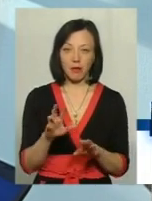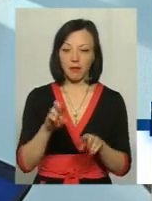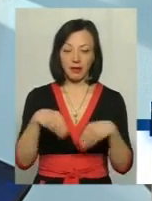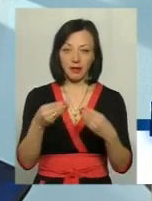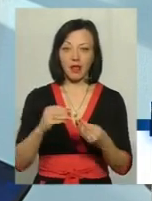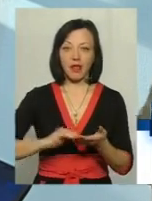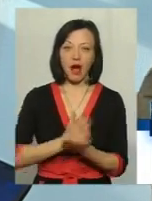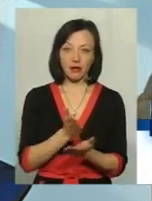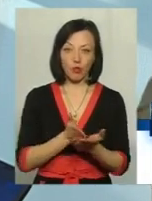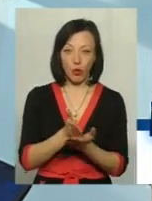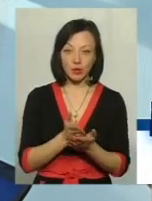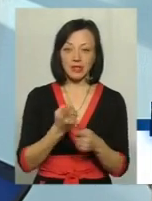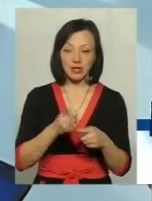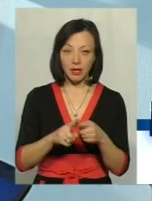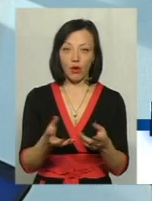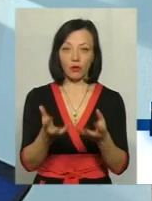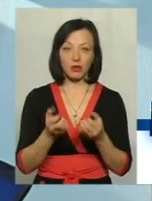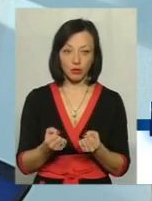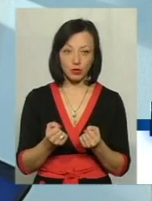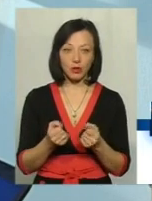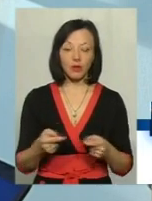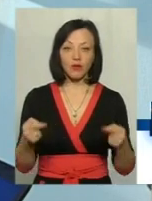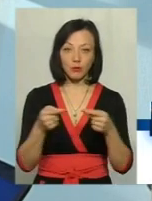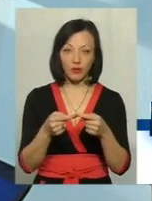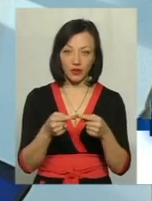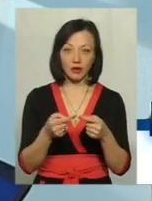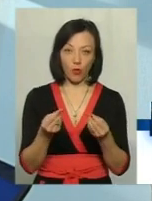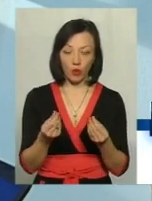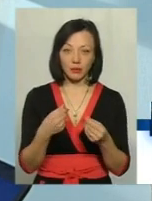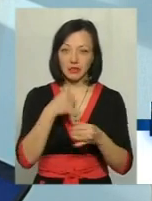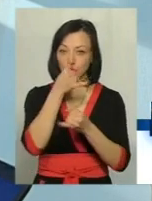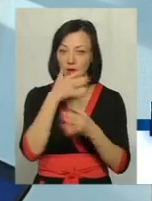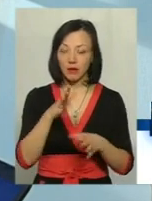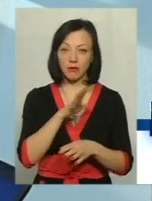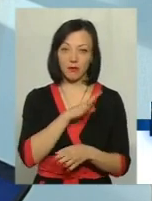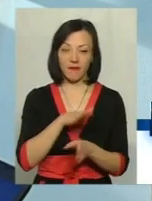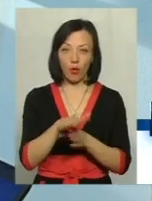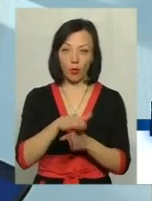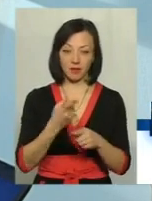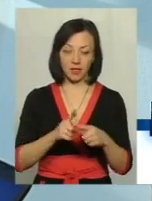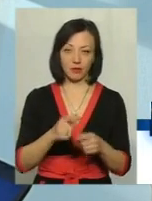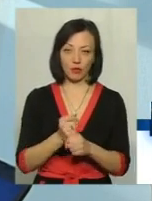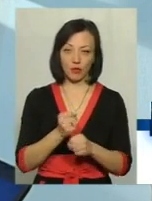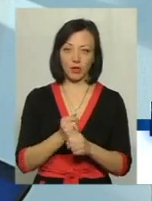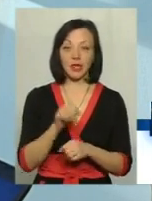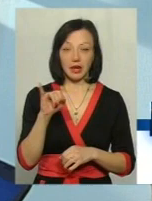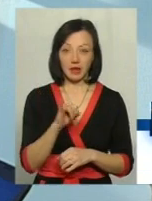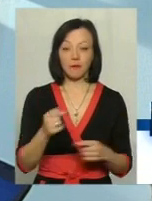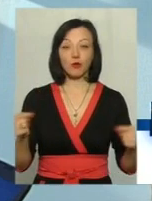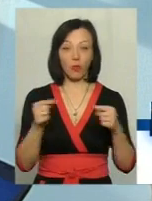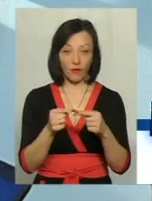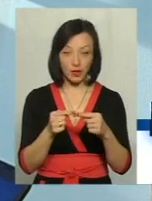надавали якісні послуги, за це отримуючи відповідні кошти, то ми не змогли би виконувати ці роботи. Ну і